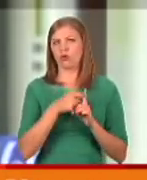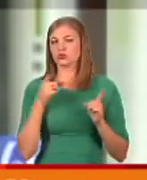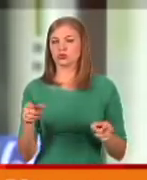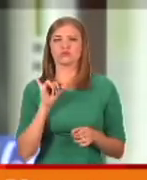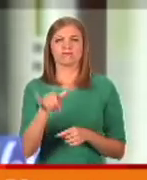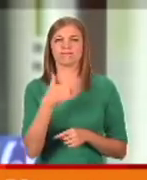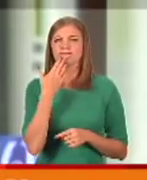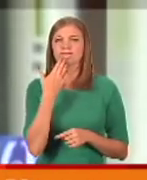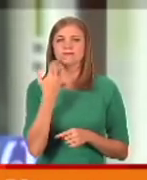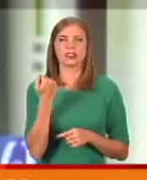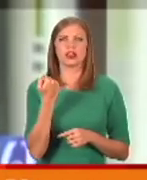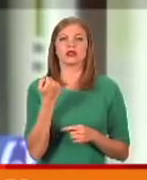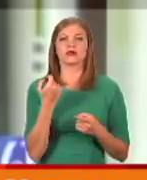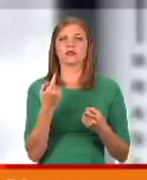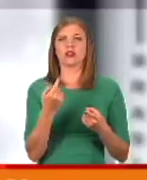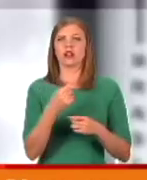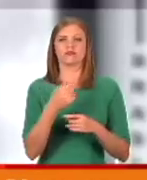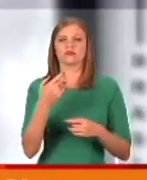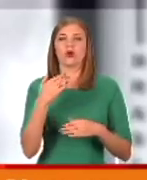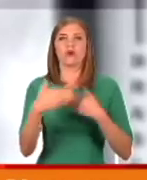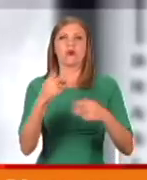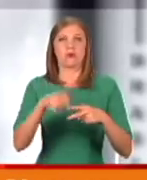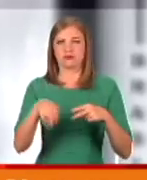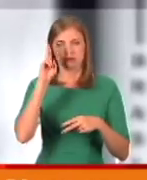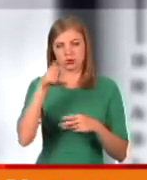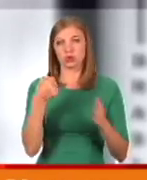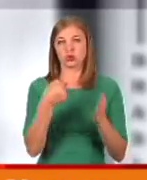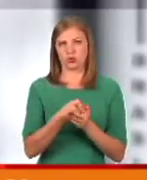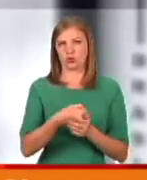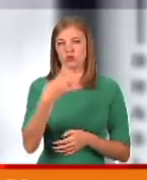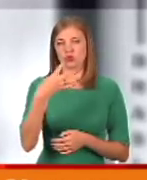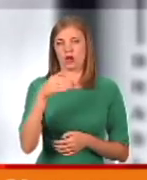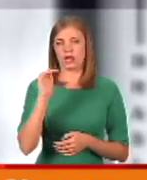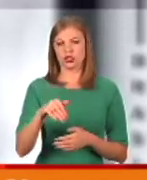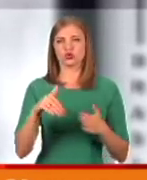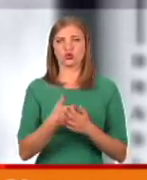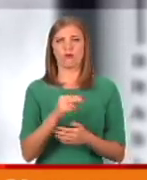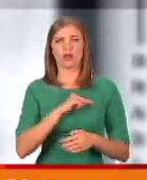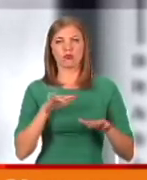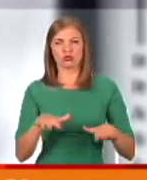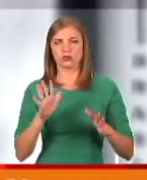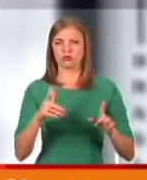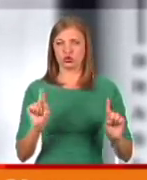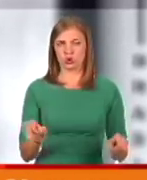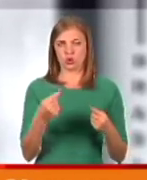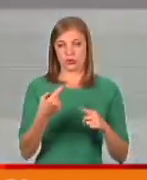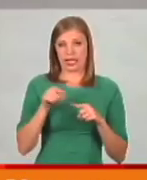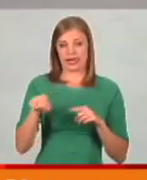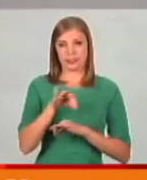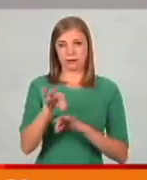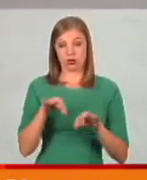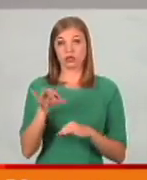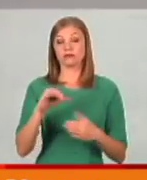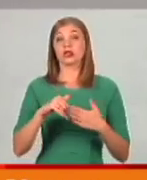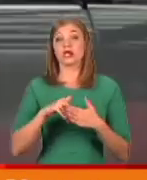має явно виражених границ. Ми оцінюємо, що до 40 тисяч нових робочих місць буде створено цим проектом.